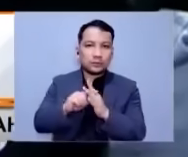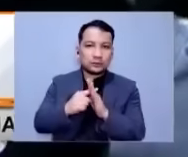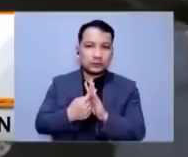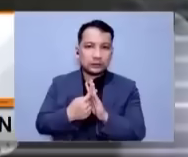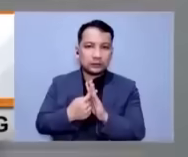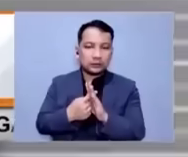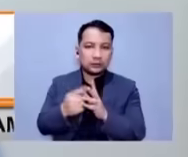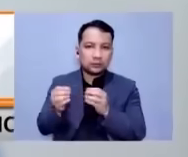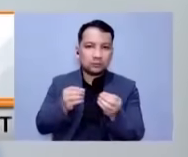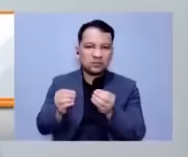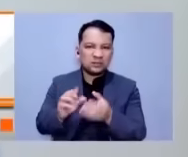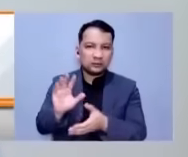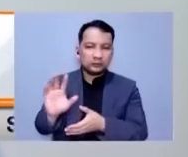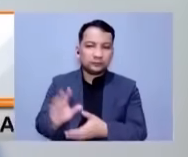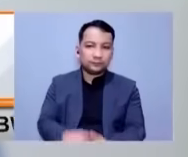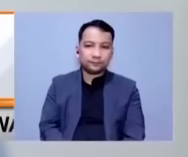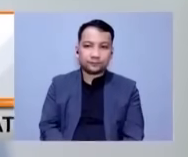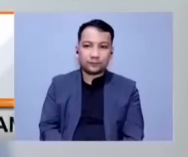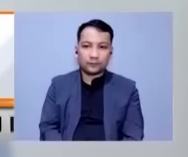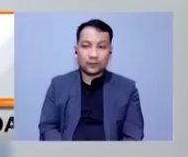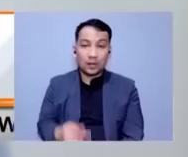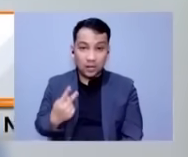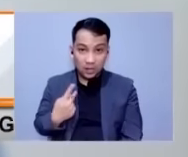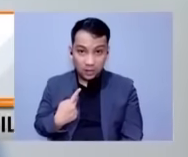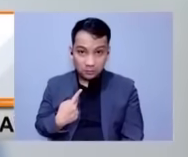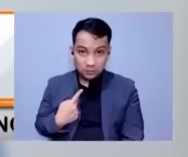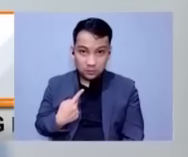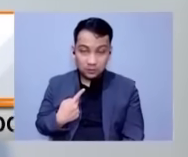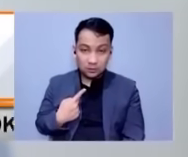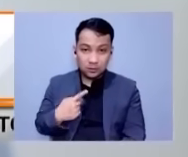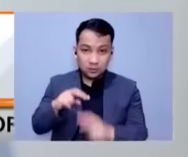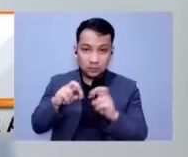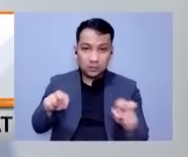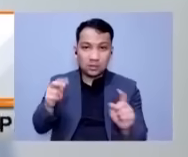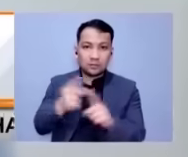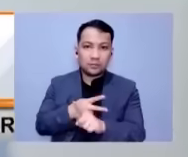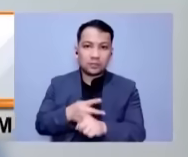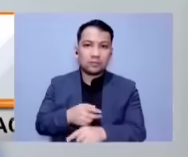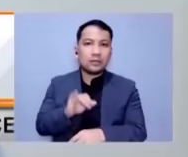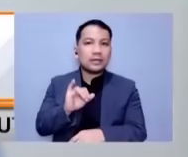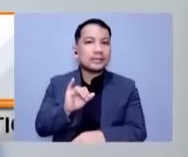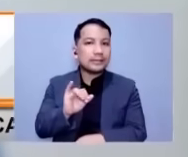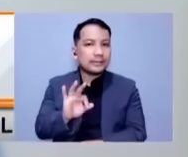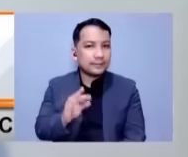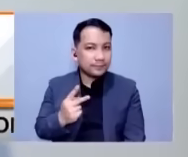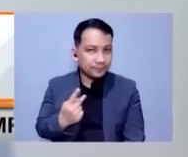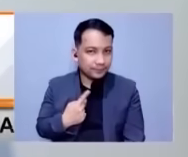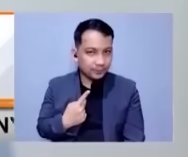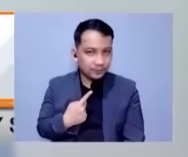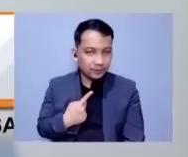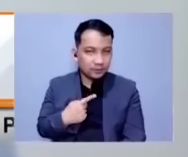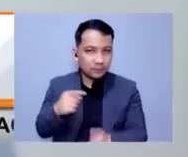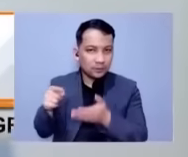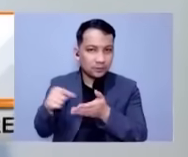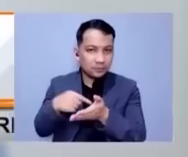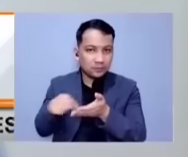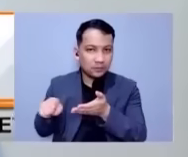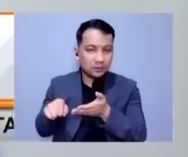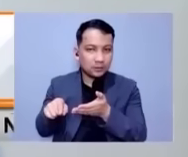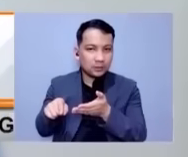operasyon. We will help them as illegal recruitment victims. Kung meron silang binayad na dito sa entity na